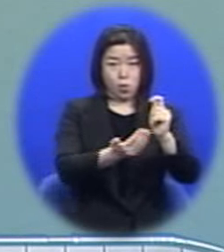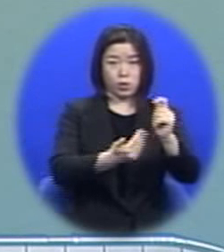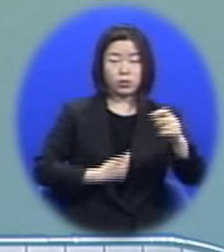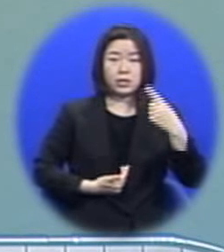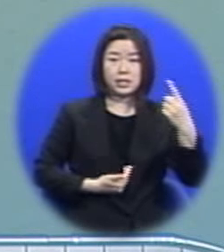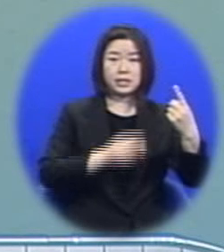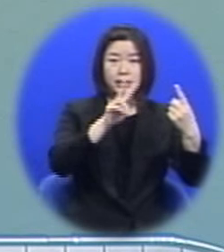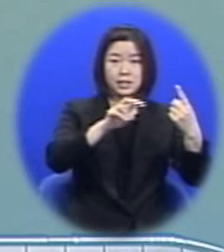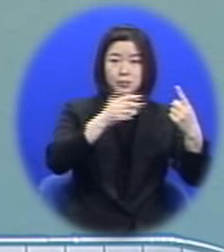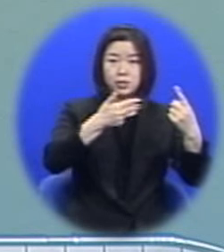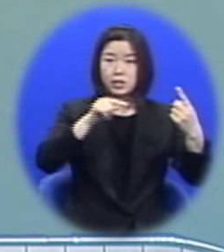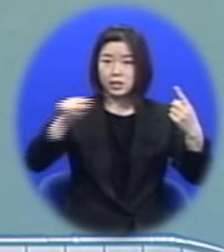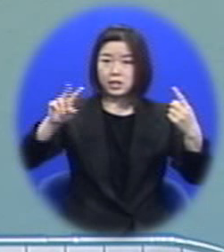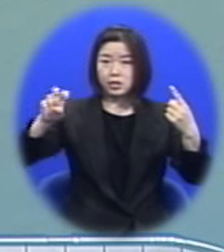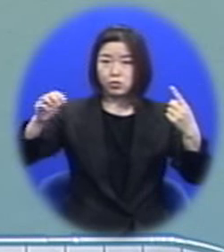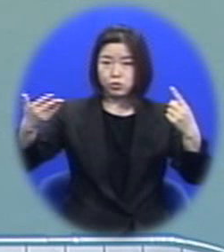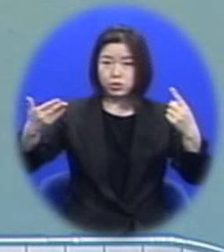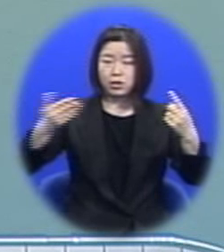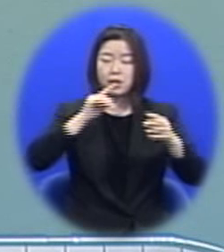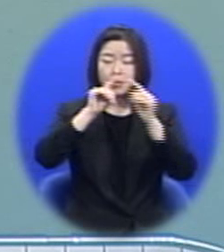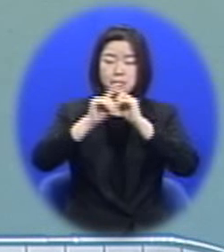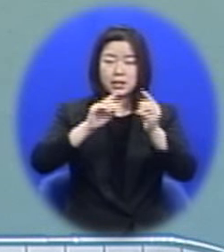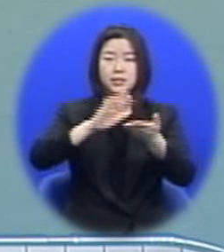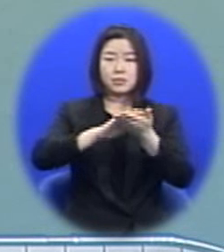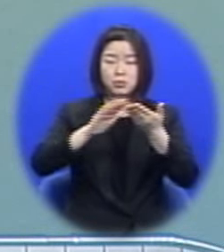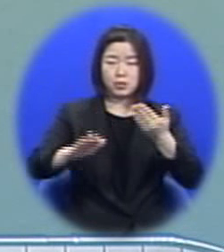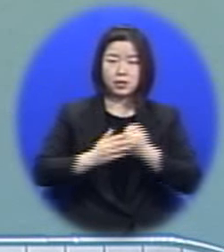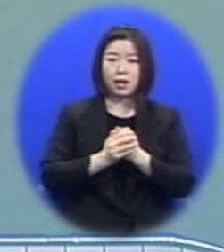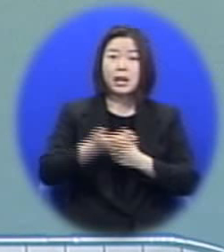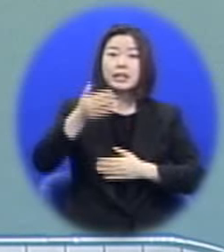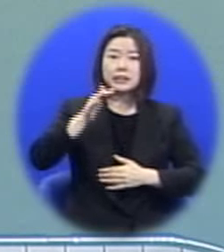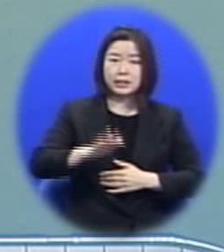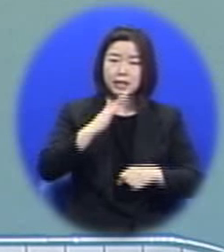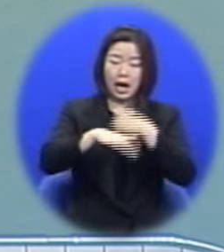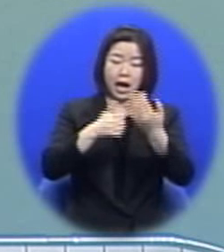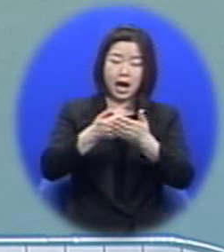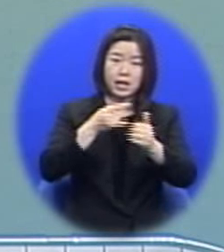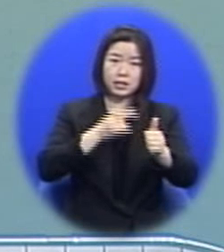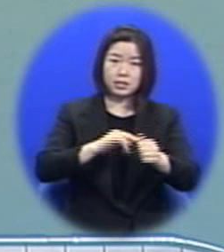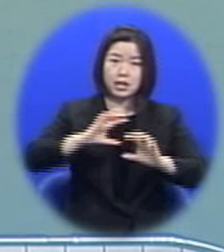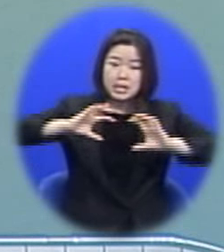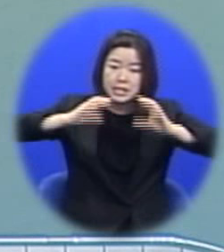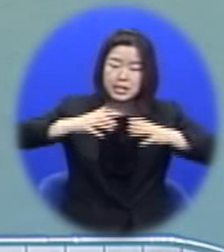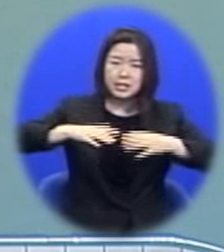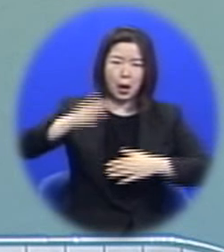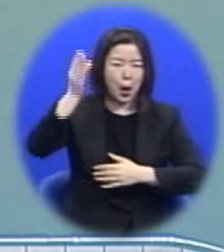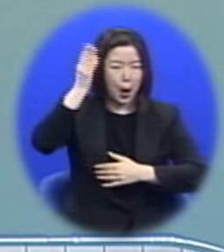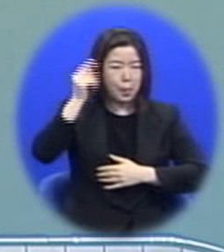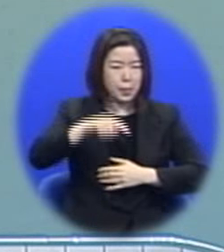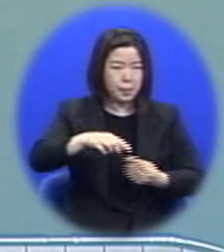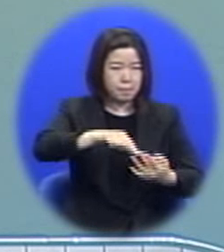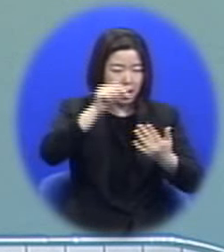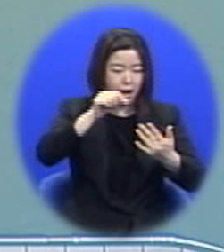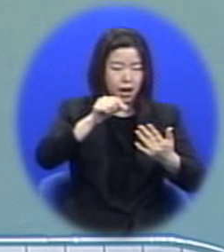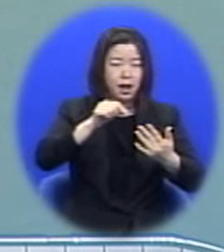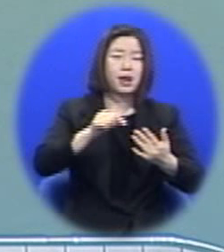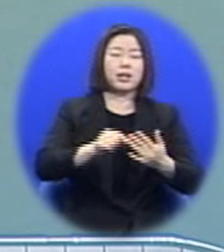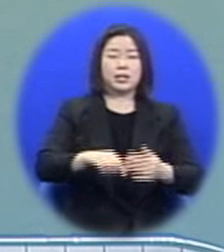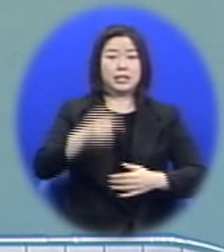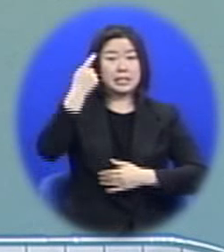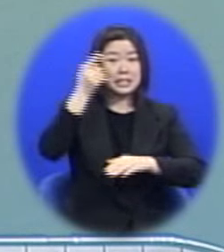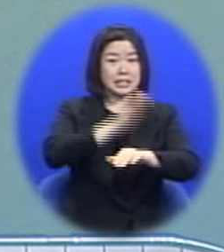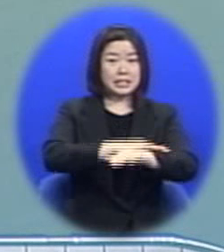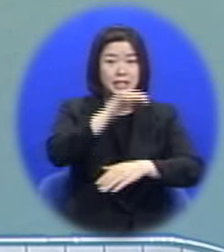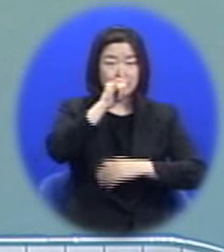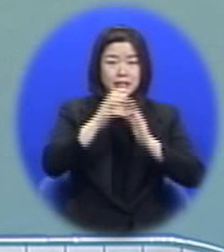1장 27절에서 29절 말씀입니다. 그러나 하나님께서 세상에 미련한 것들을 택하사 지혜